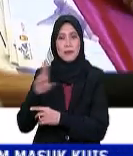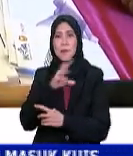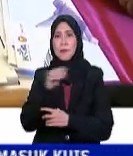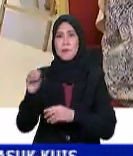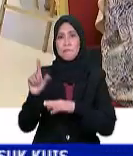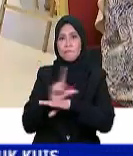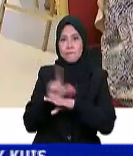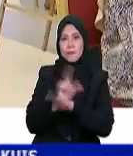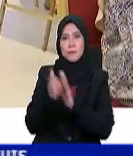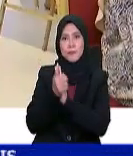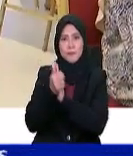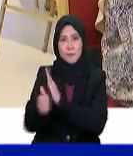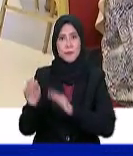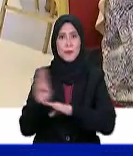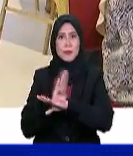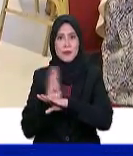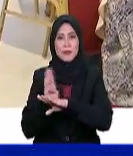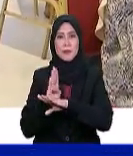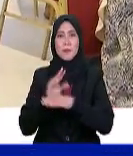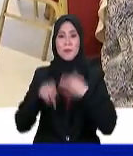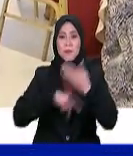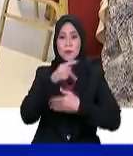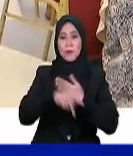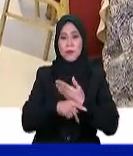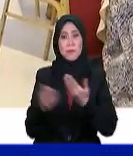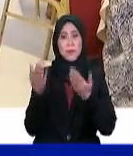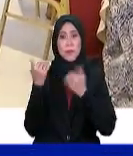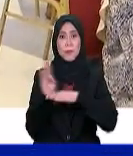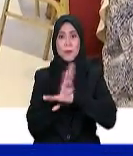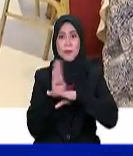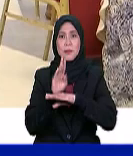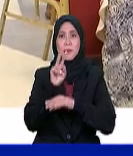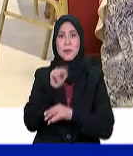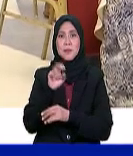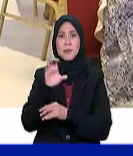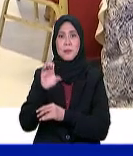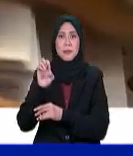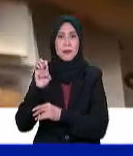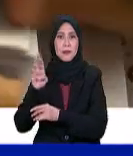dan Keusahawanan serta program Jom Niaga at NCER.